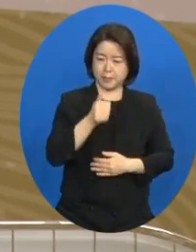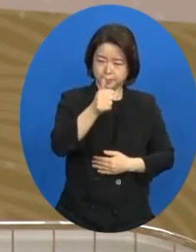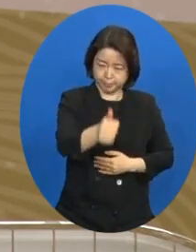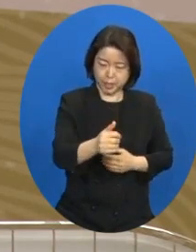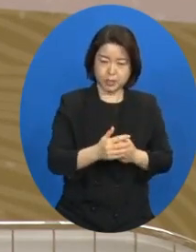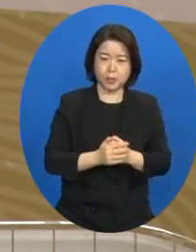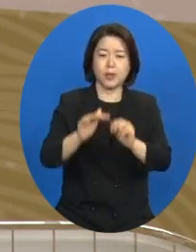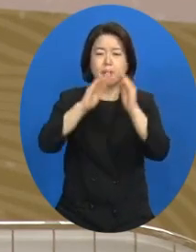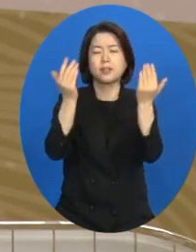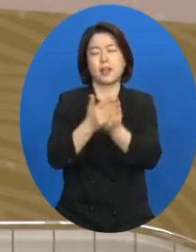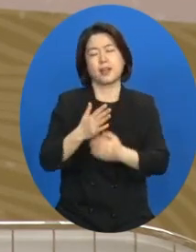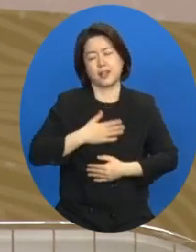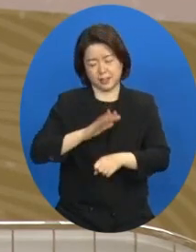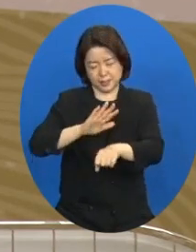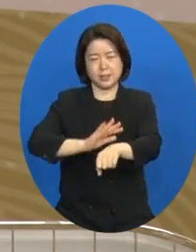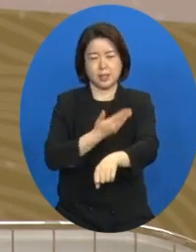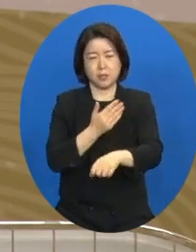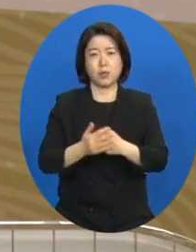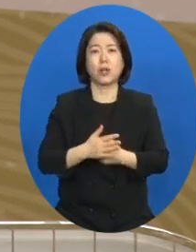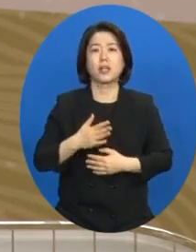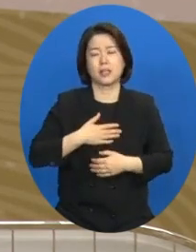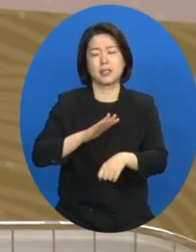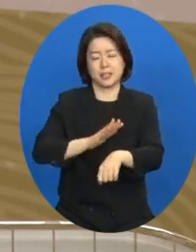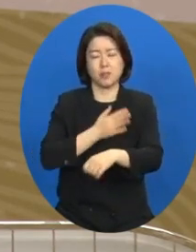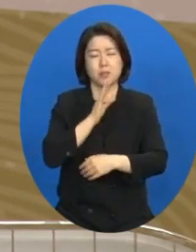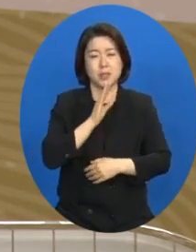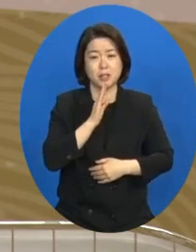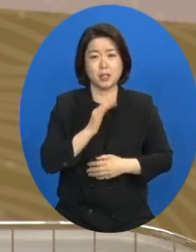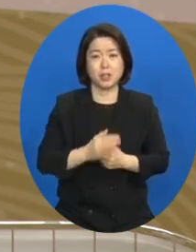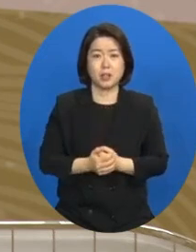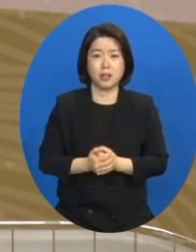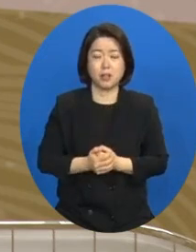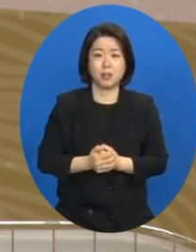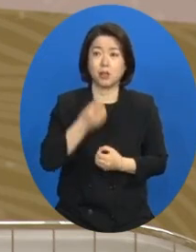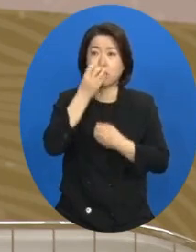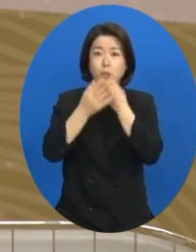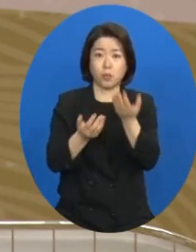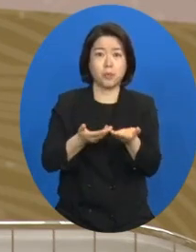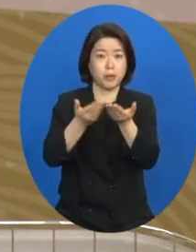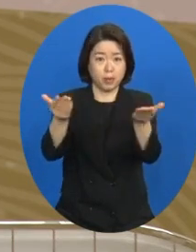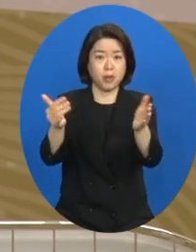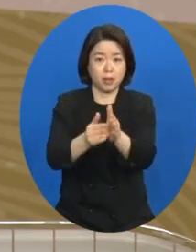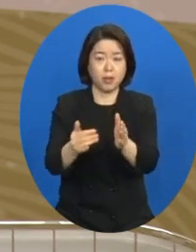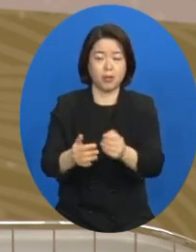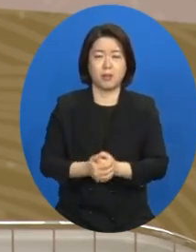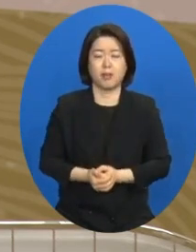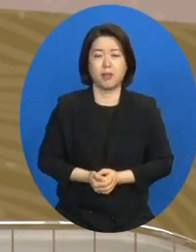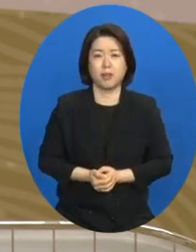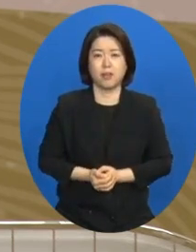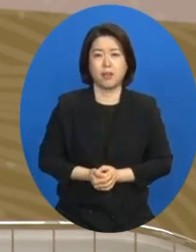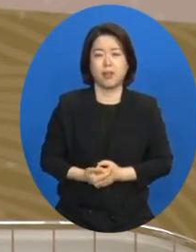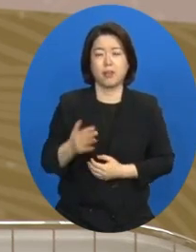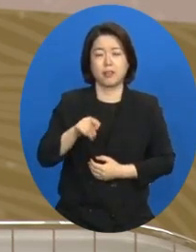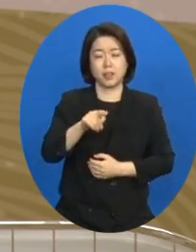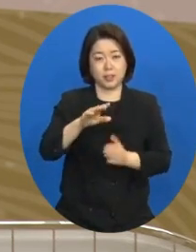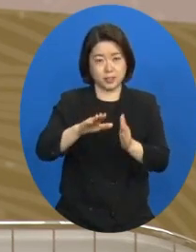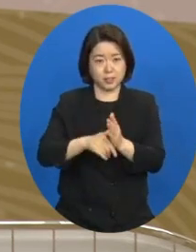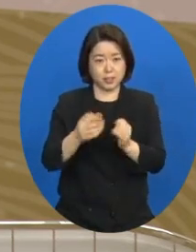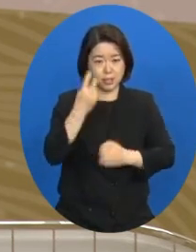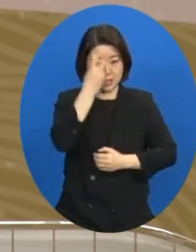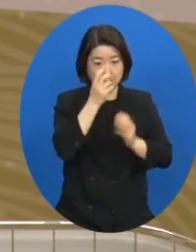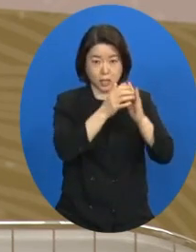다 제가 잘못했습니다 제 잘못입니다 그렇게 고백을 했어요 그때 그 감사 님이